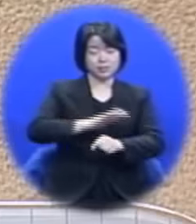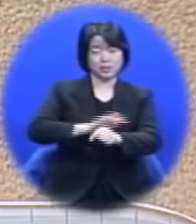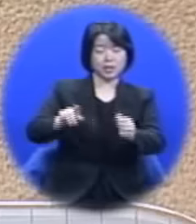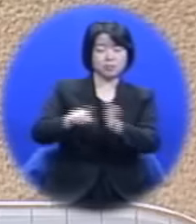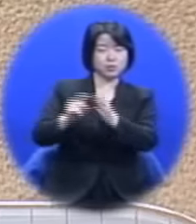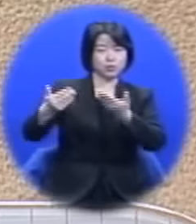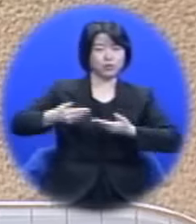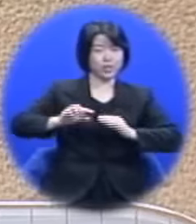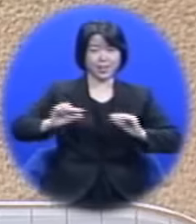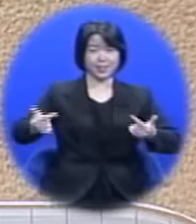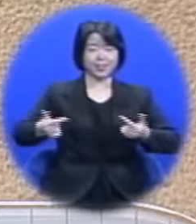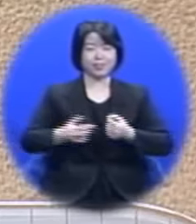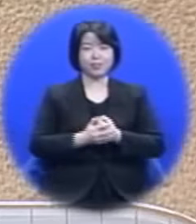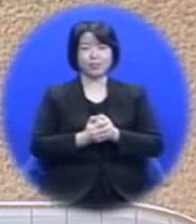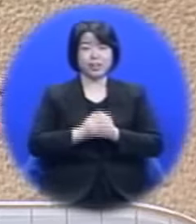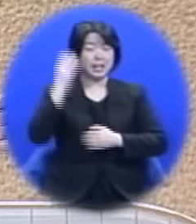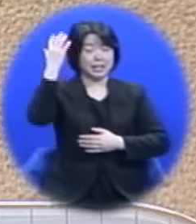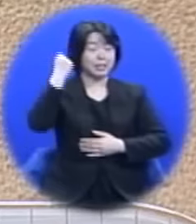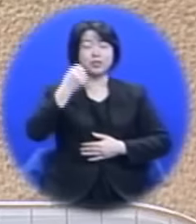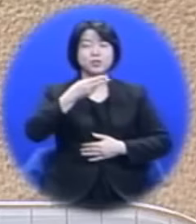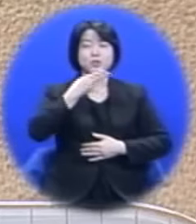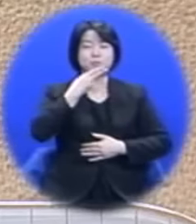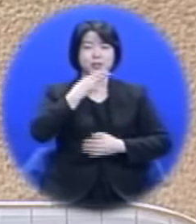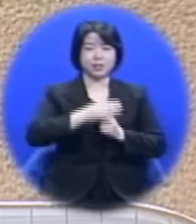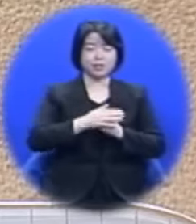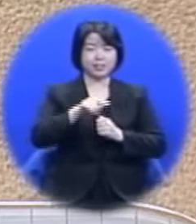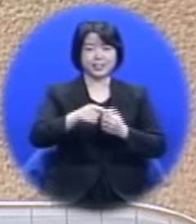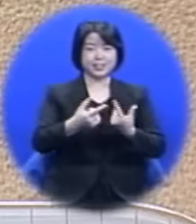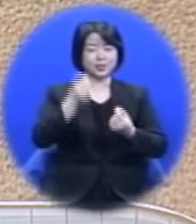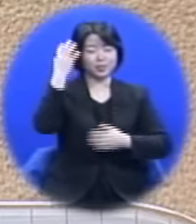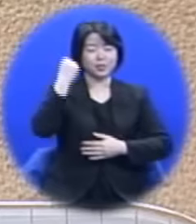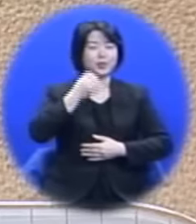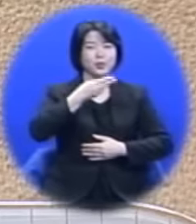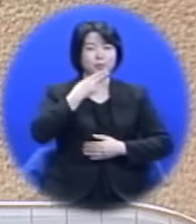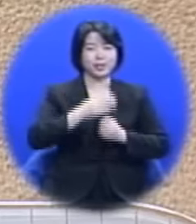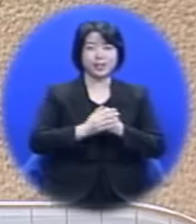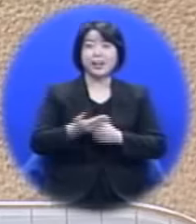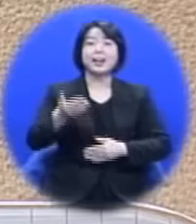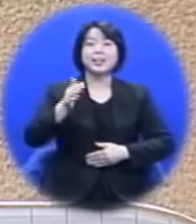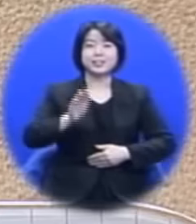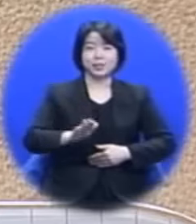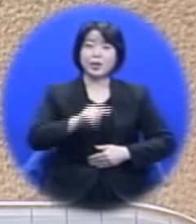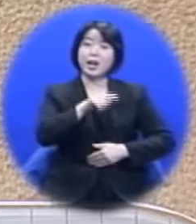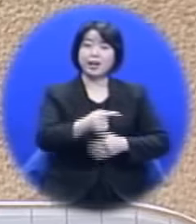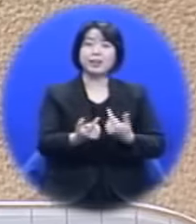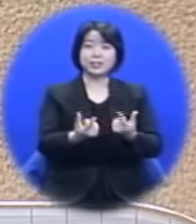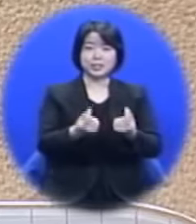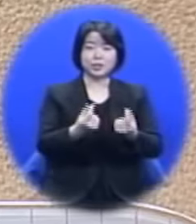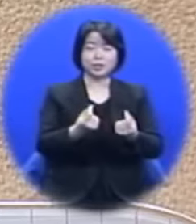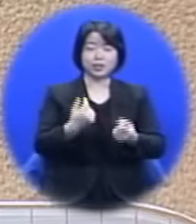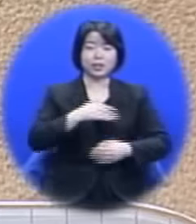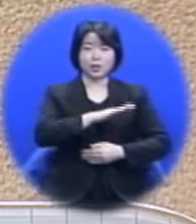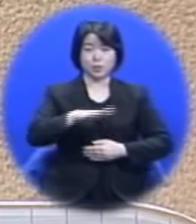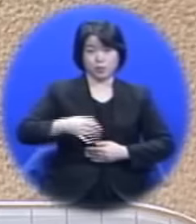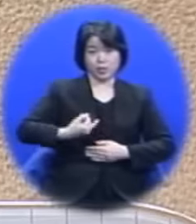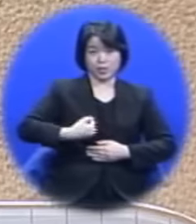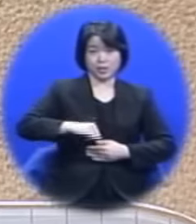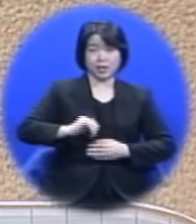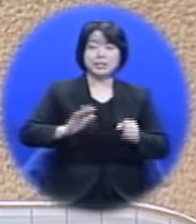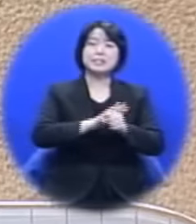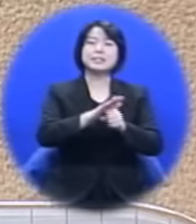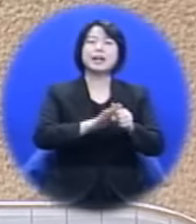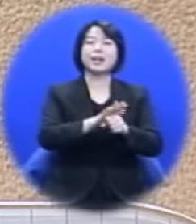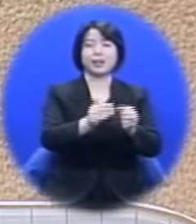않아요 아 기억이 없대요 그런 기억이 그러나 정말 그렇게 저희 딸들을